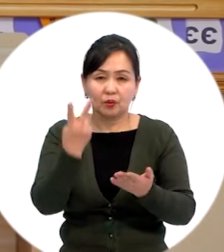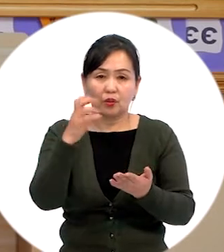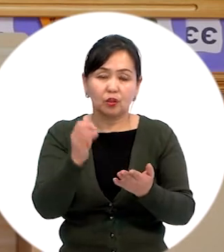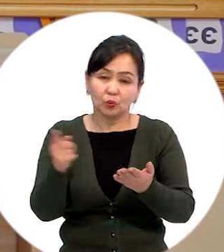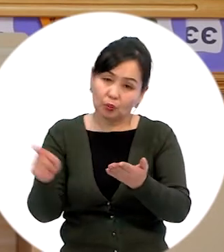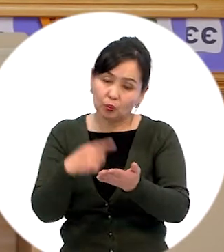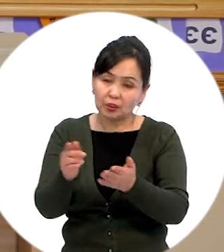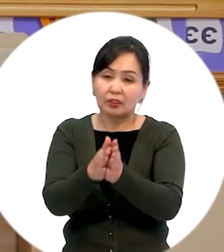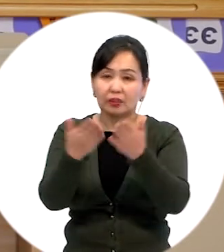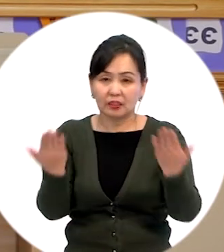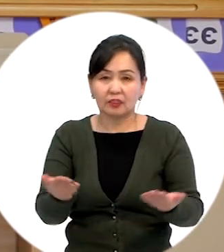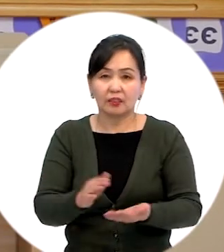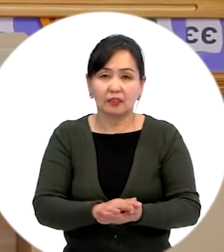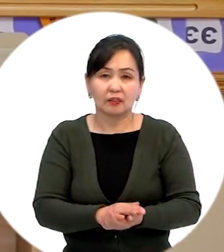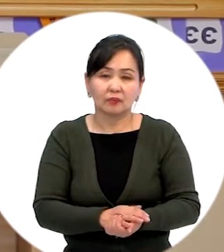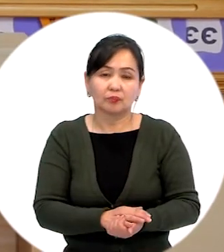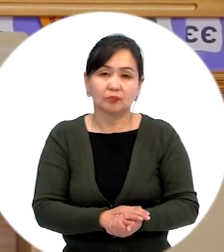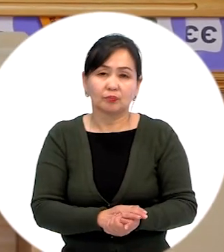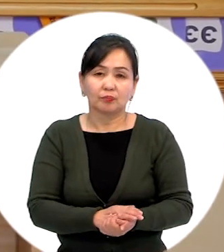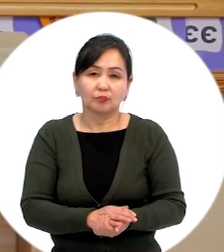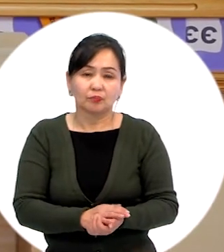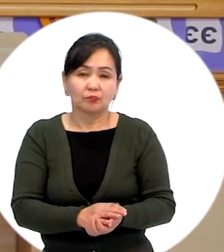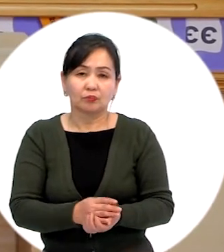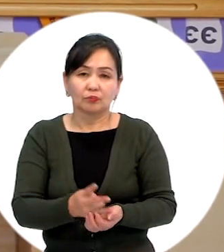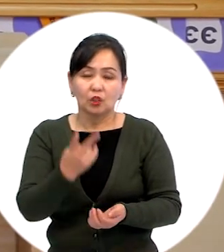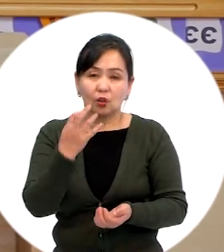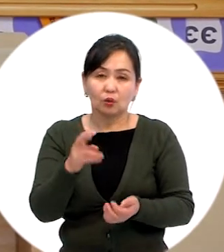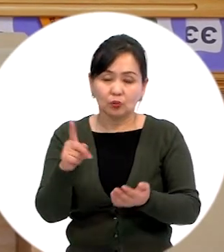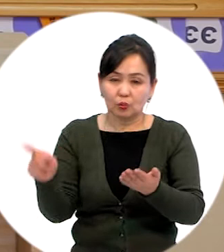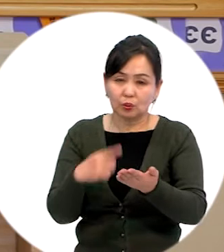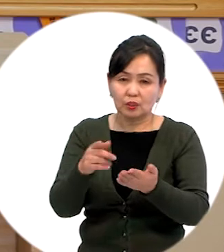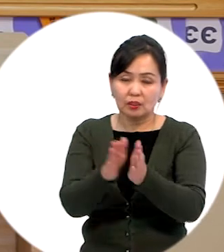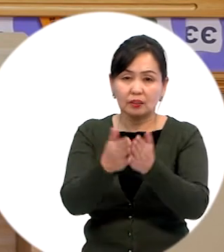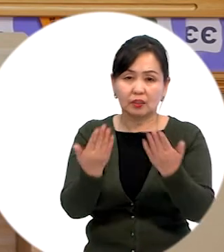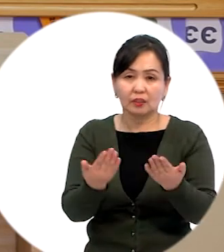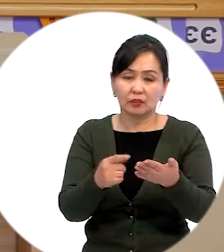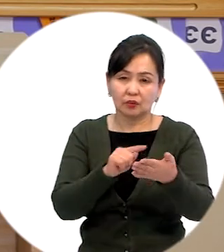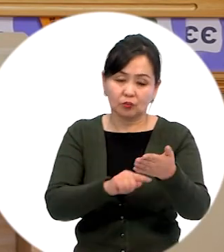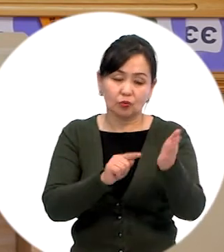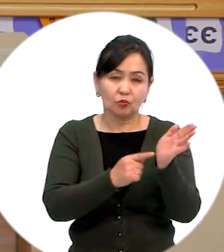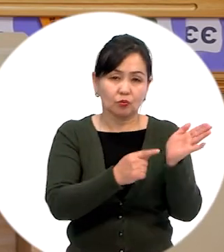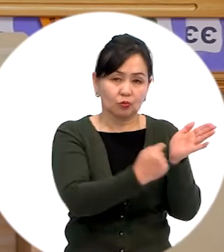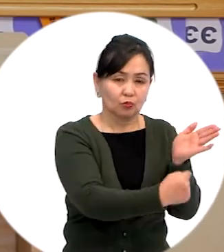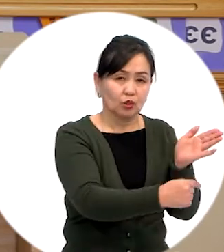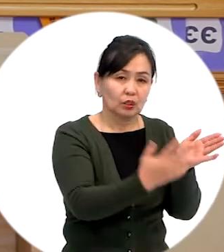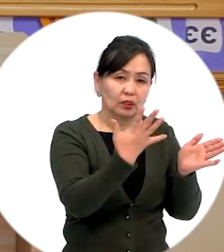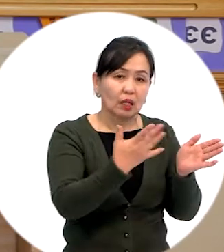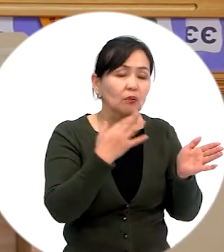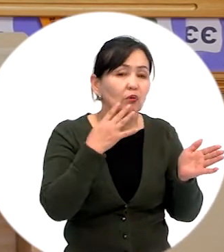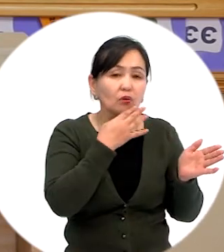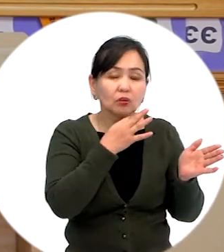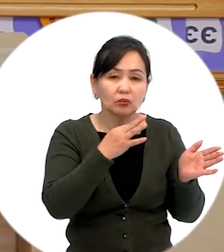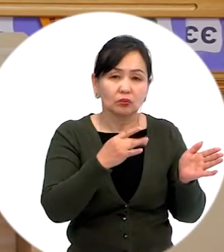дугаар хуудсыг бүгдээрээ нээцгээе. За сурах хүчгийн 20 дугаар хуудсыг нээхээр энэ доод хэсэгт нь за 5